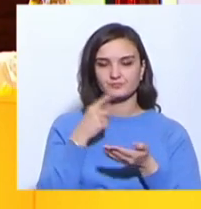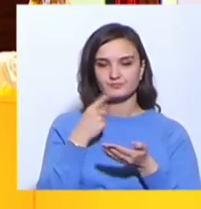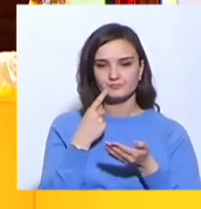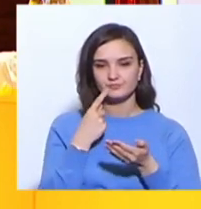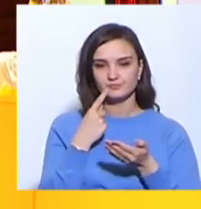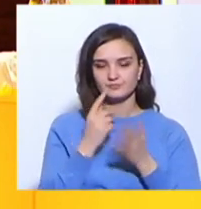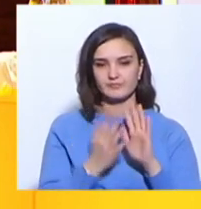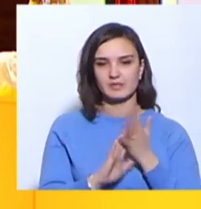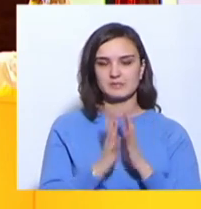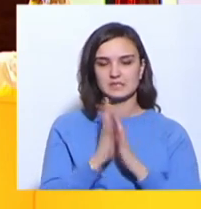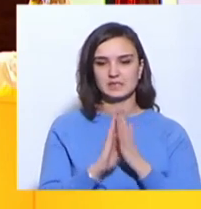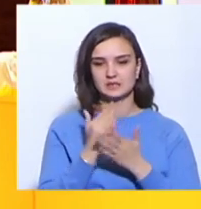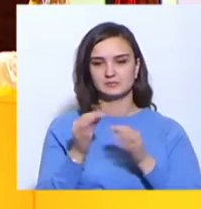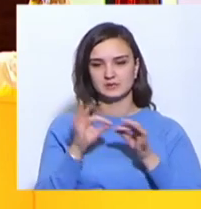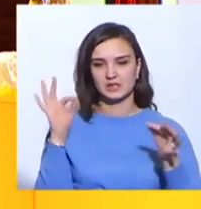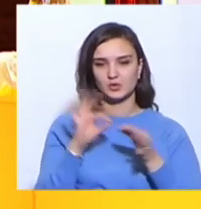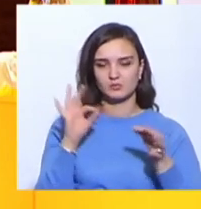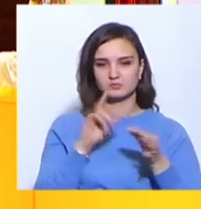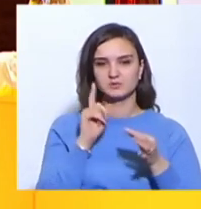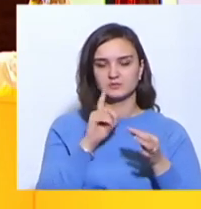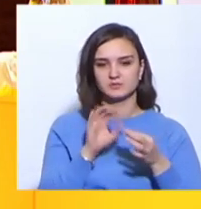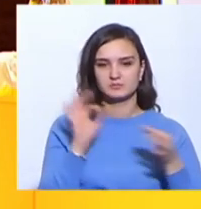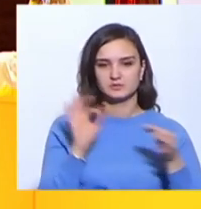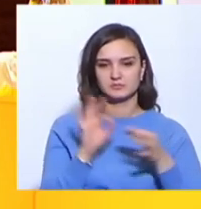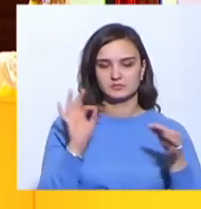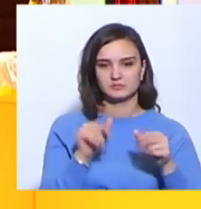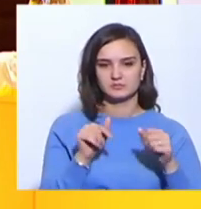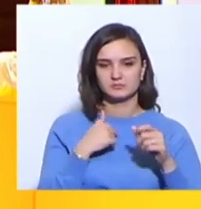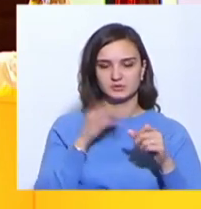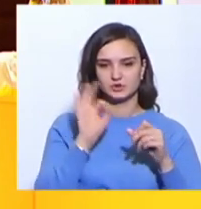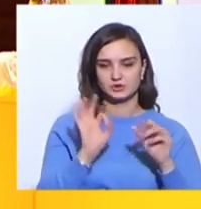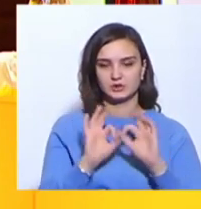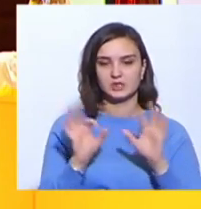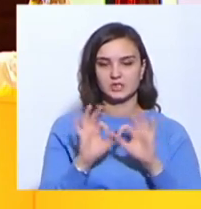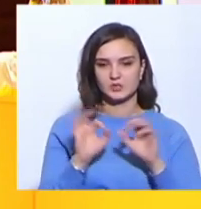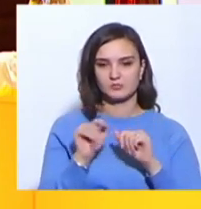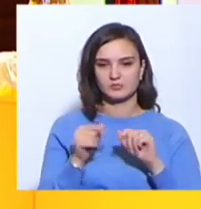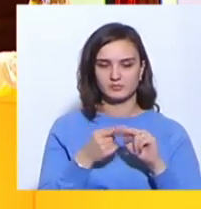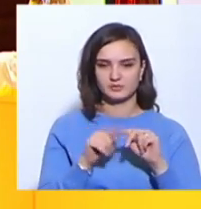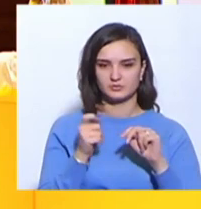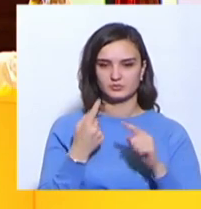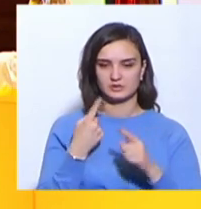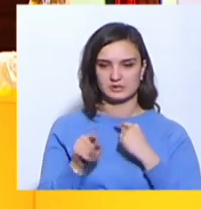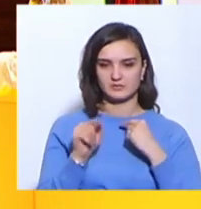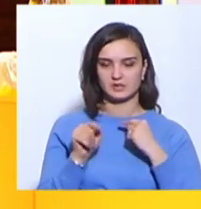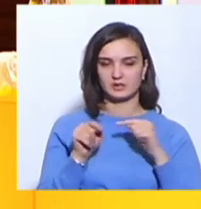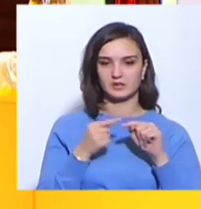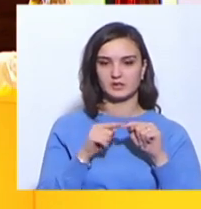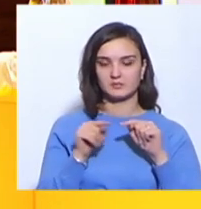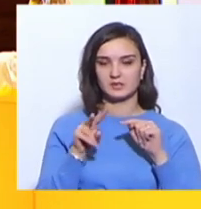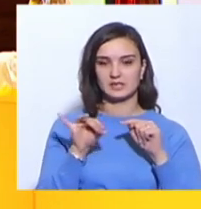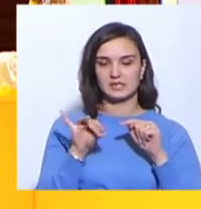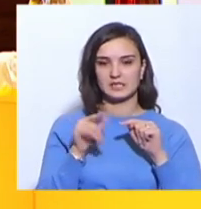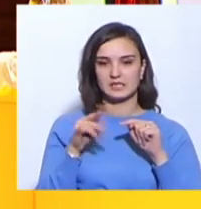ხოლმე მცენარეების ღეროებზე, აი მწვანე მცენარეების ღეროებზე, მე ხშირად გესაუბრებით ხოლმე, ეს ცოტა სხვა ბოჭკოა, ამას ლიგნინები